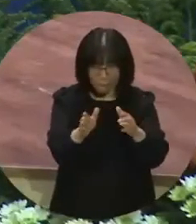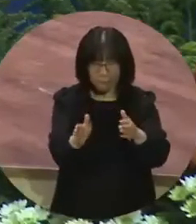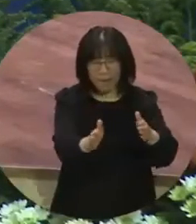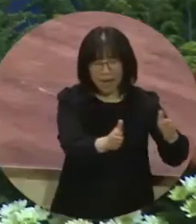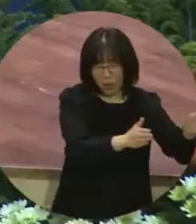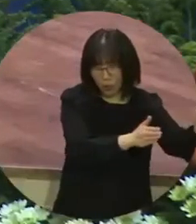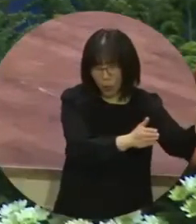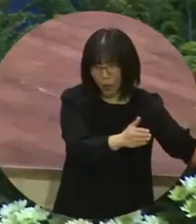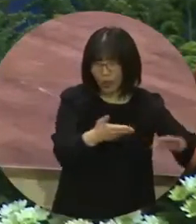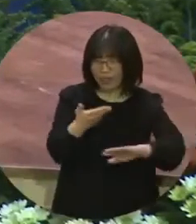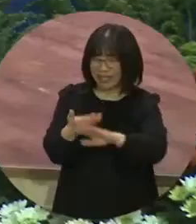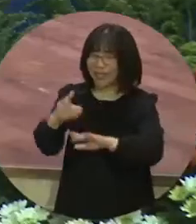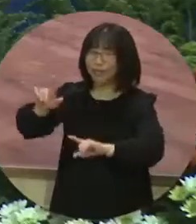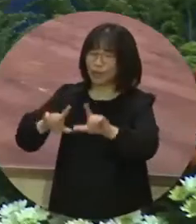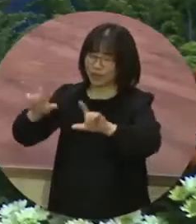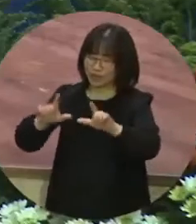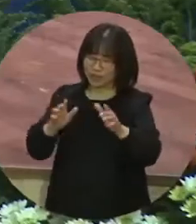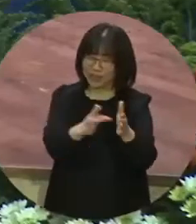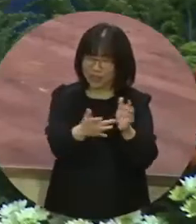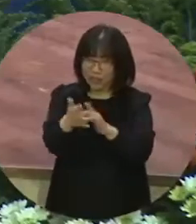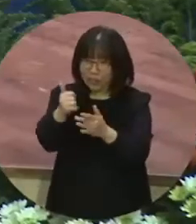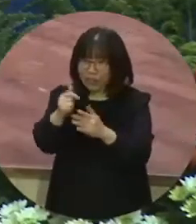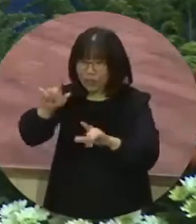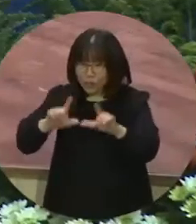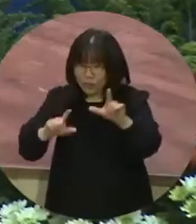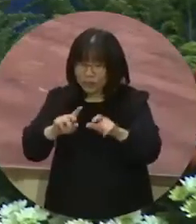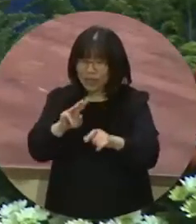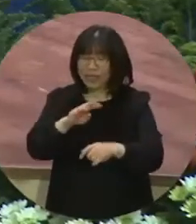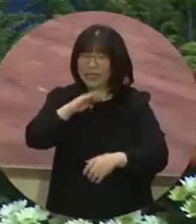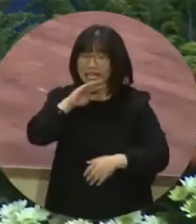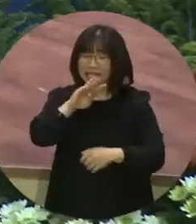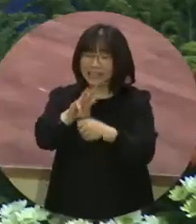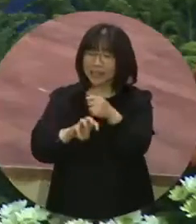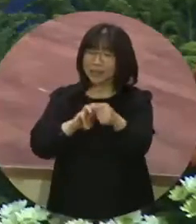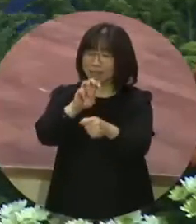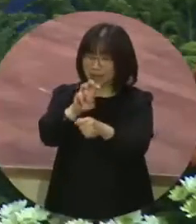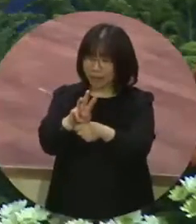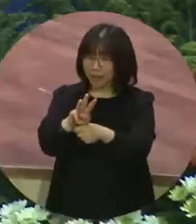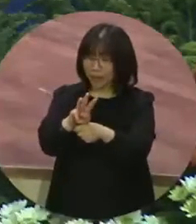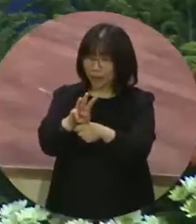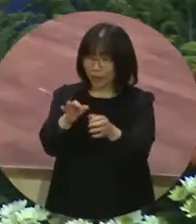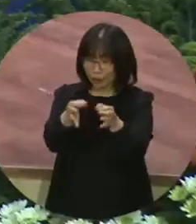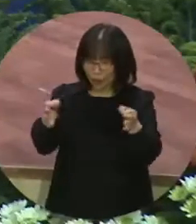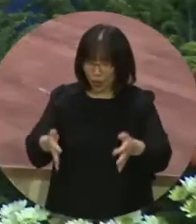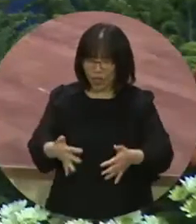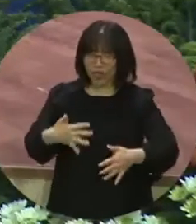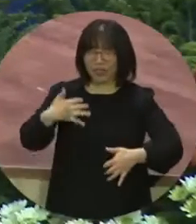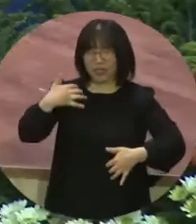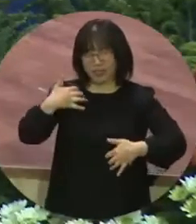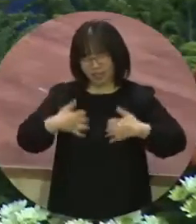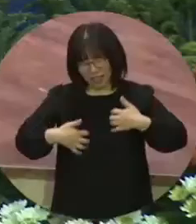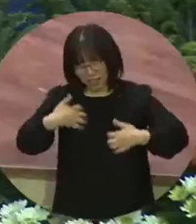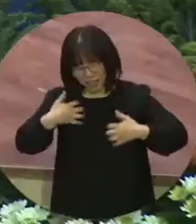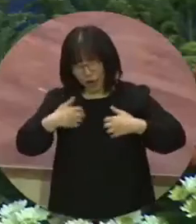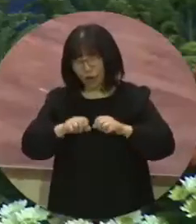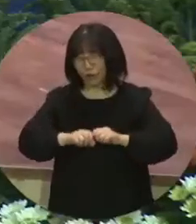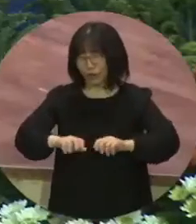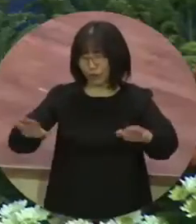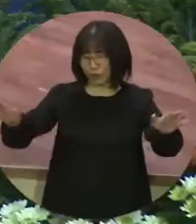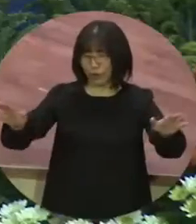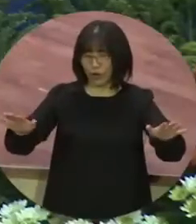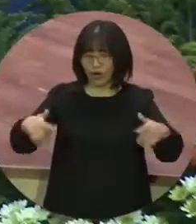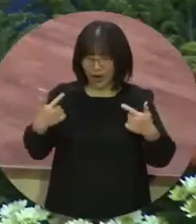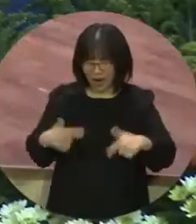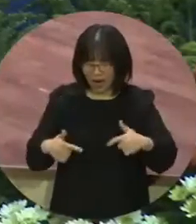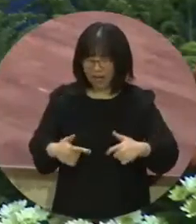책은 예수님이 33년간 이 땅에 살면서 많은 즐거움을 누렸으며 그때마다